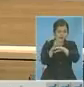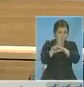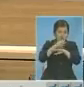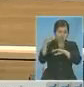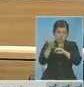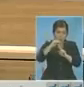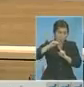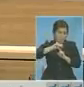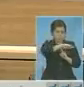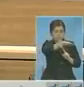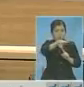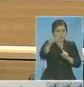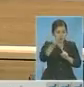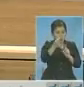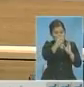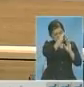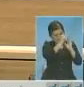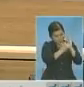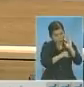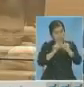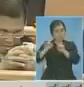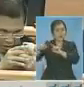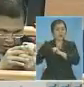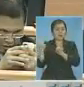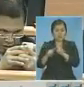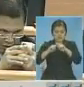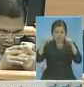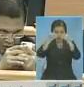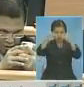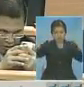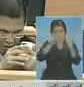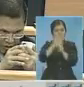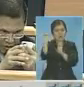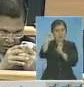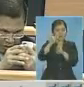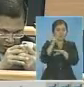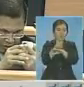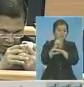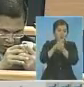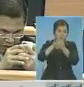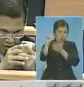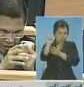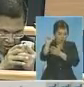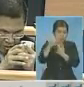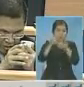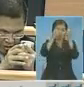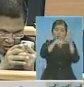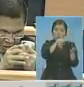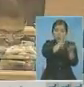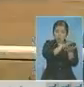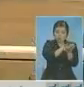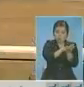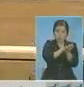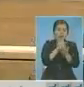ชนในชนบทซึ่งขณะนี้ก็ยังไม่สามารถที่จะเดินสายอย่างทั่วถึงค่ะดิฉันได้รับคำร้องจากคณะครูและนักเรียนโร